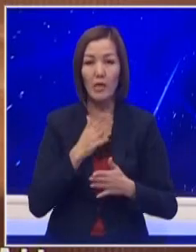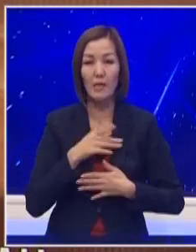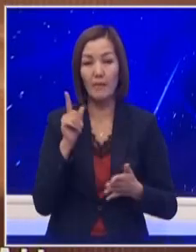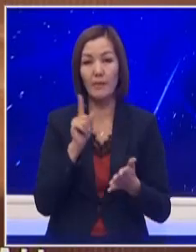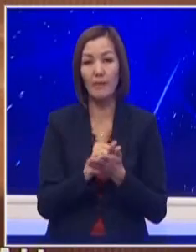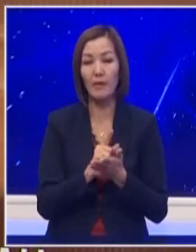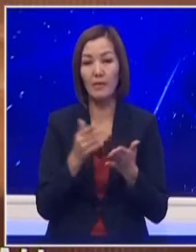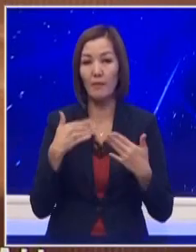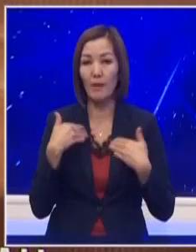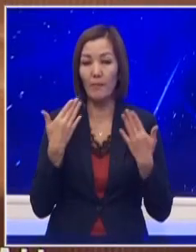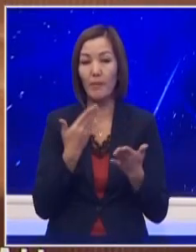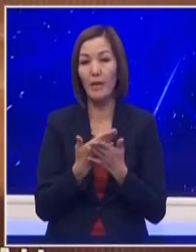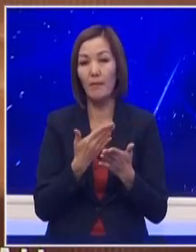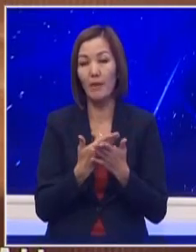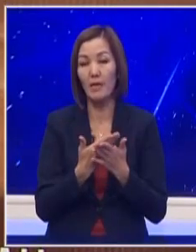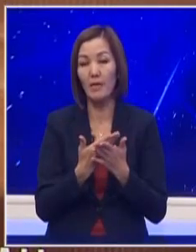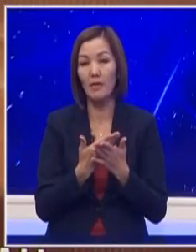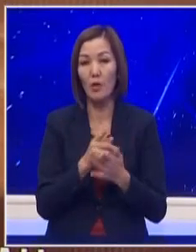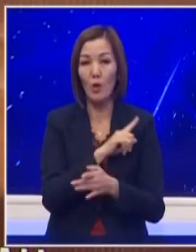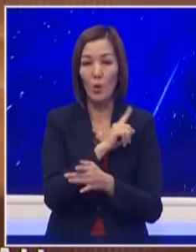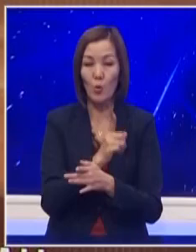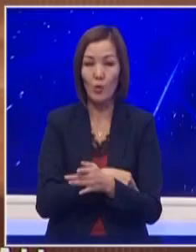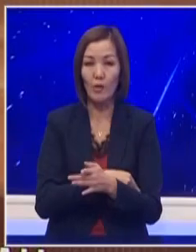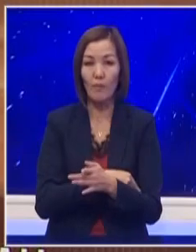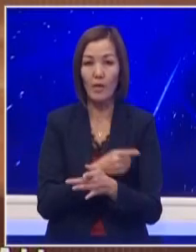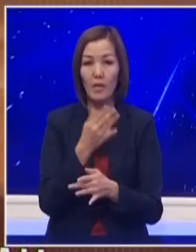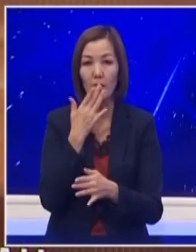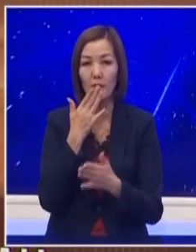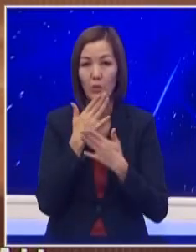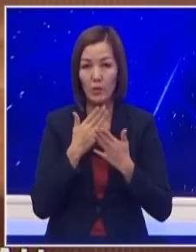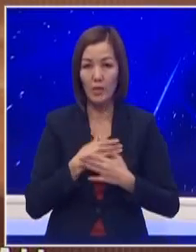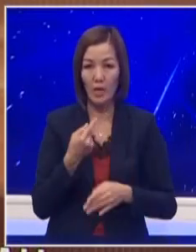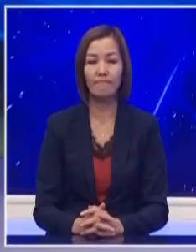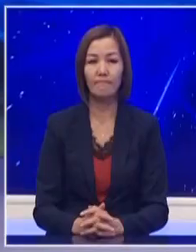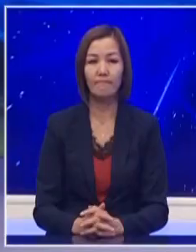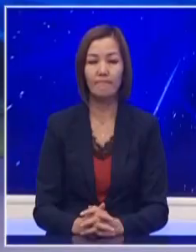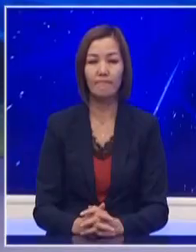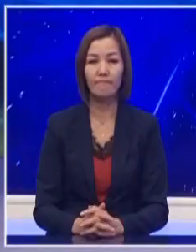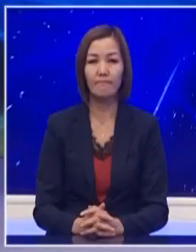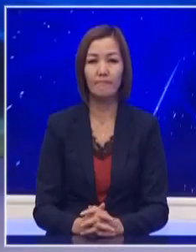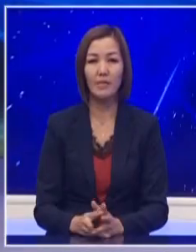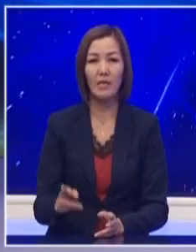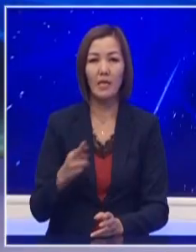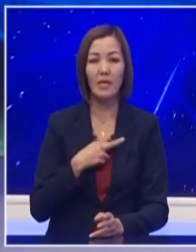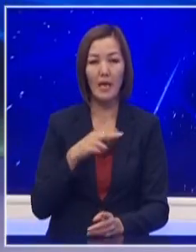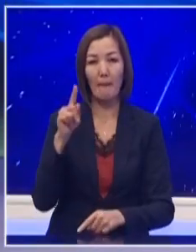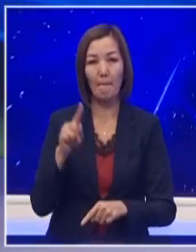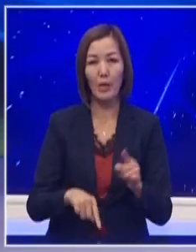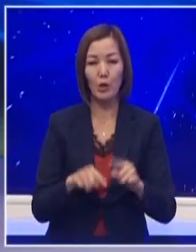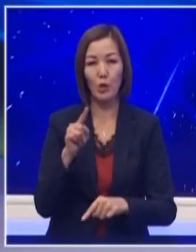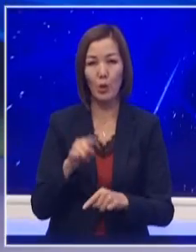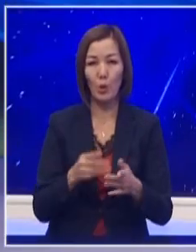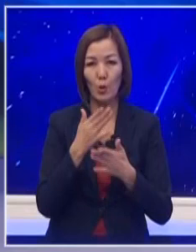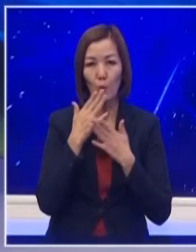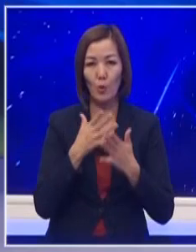необходимо показывать пример укрепляя у молодого поколения национальный дух Я патриот